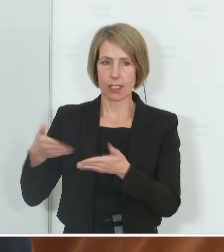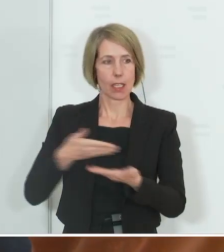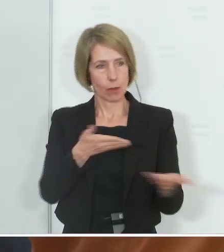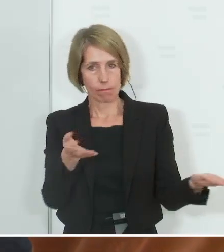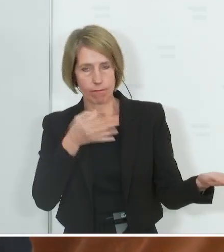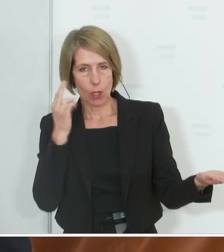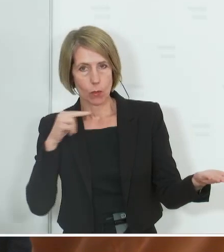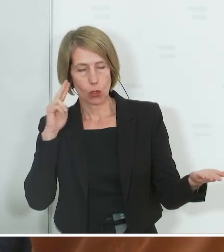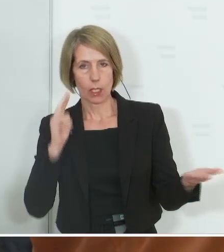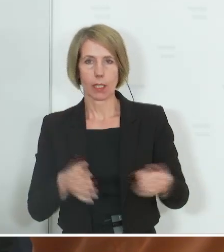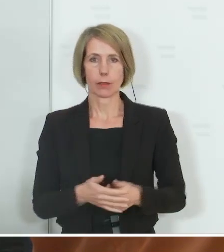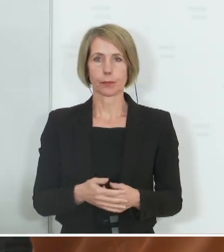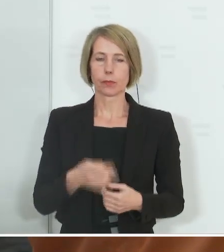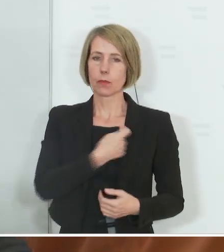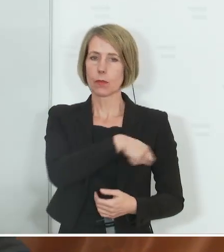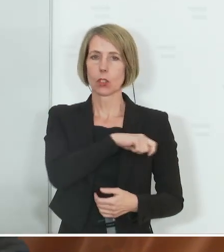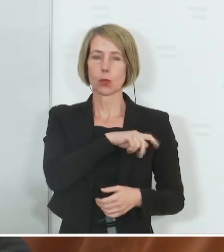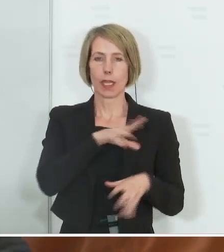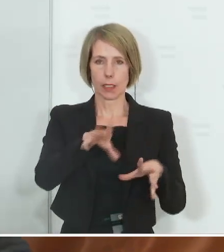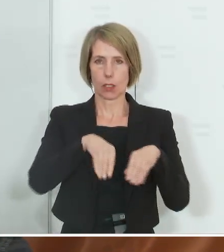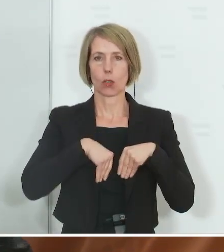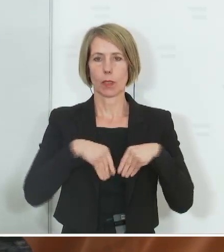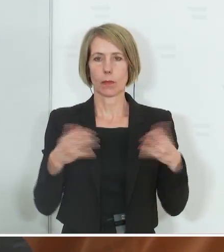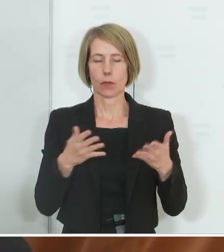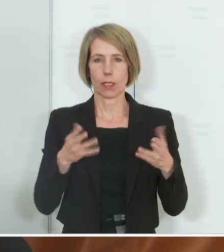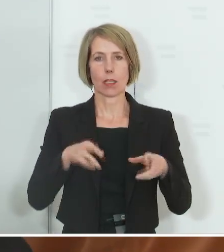Spanien übernimmt den Ratsvorsitz und